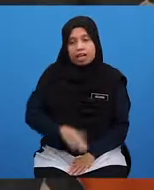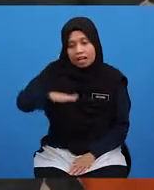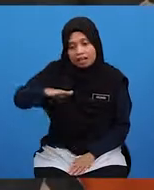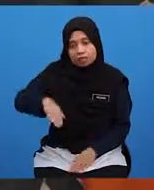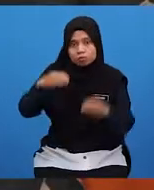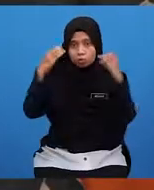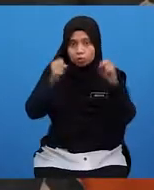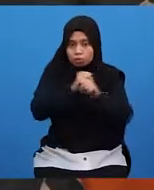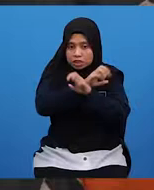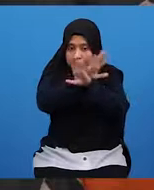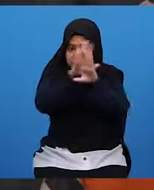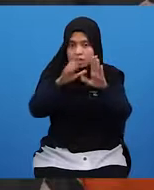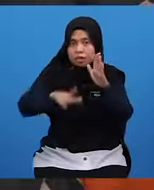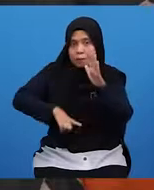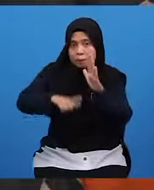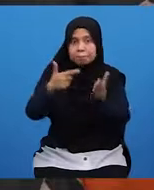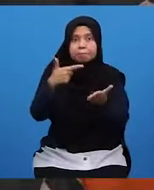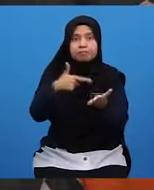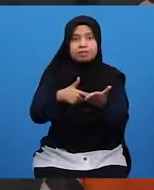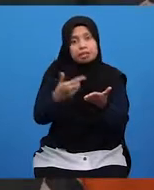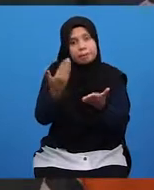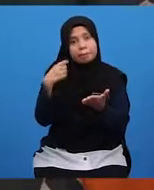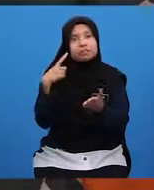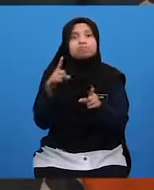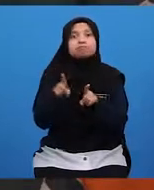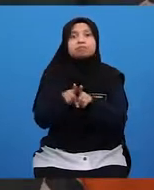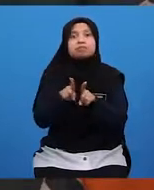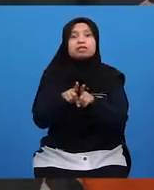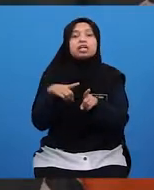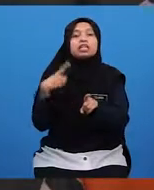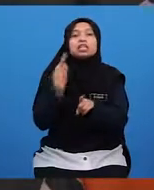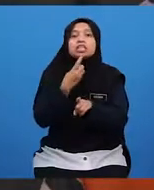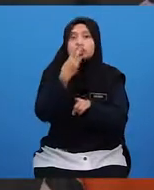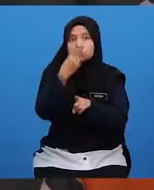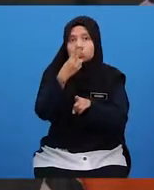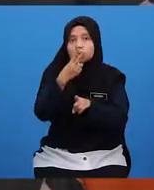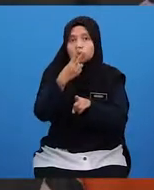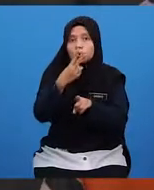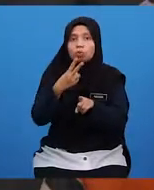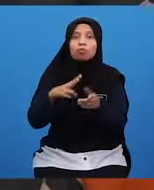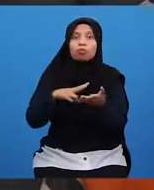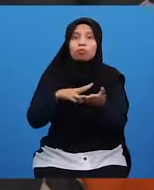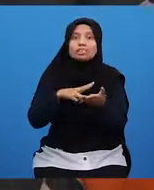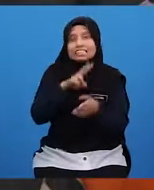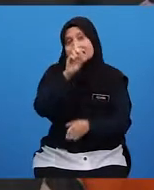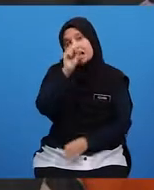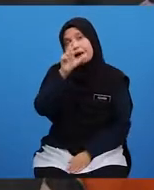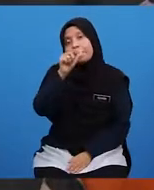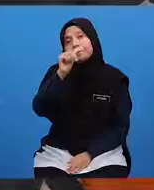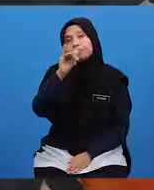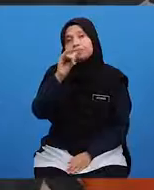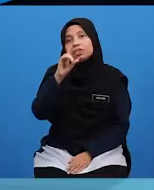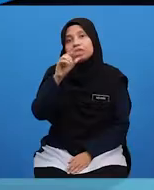Sebelum cikgu terangkan lebih lanjut, mari sama-sama kita saksikan slide yang telah cikgu sediakan.